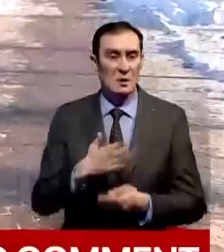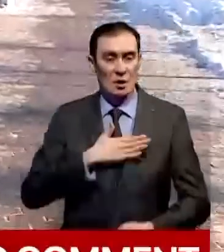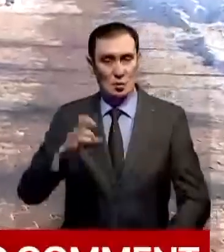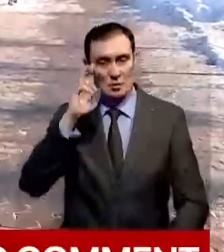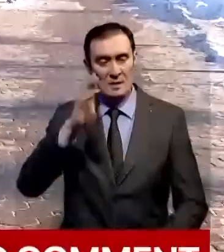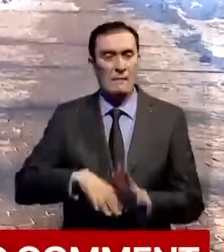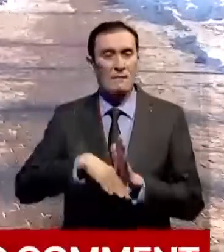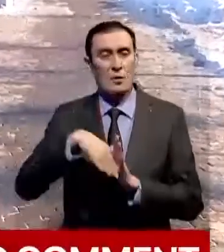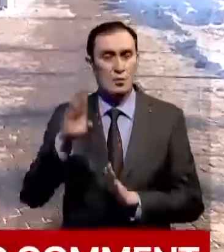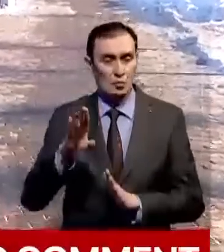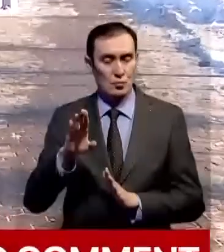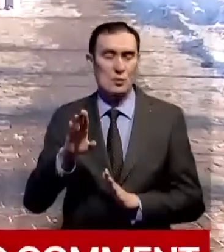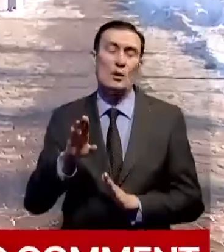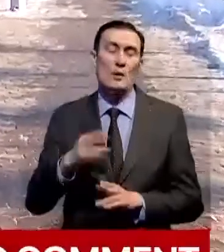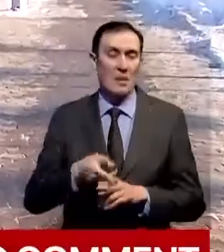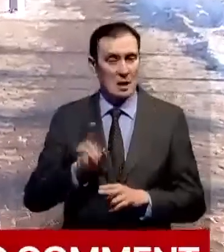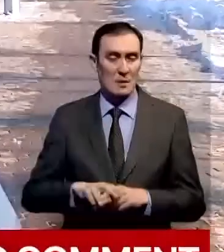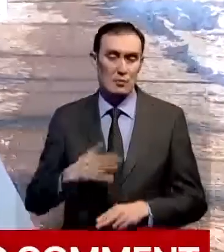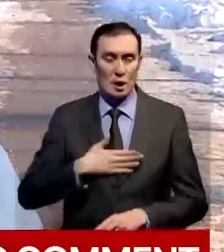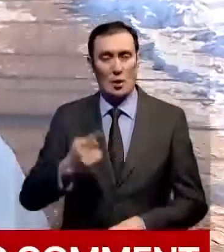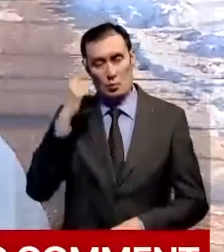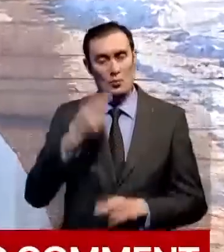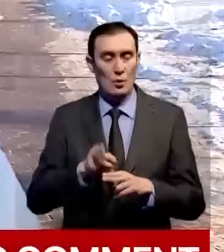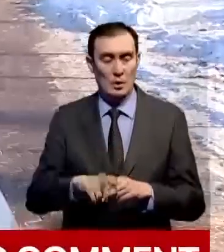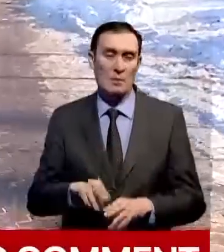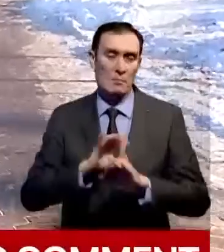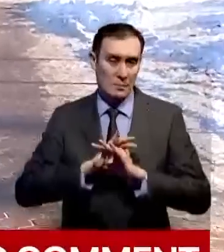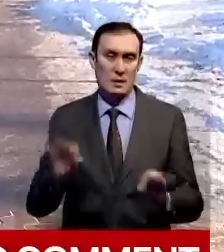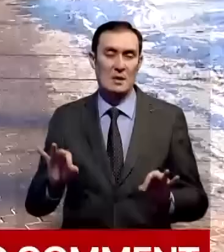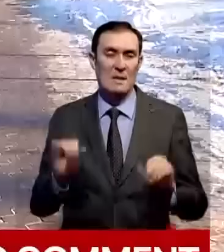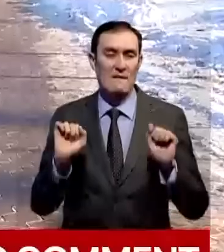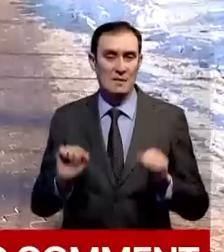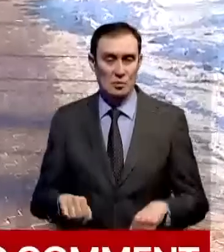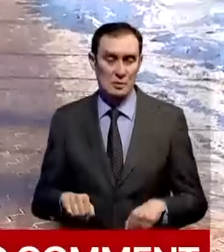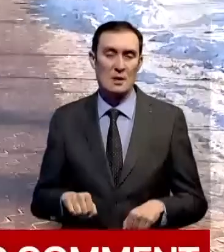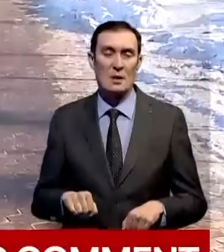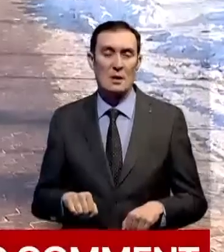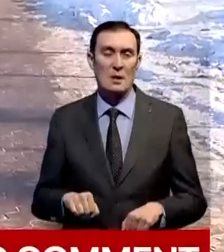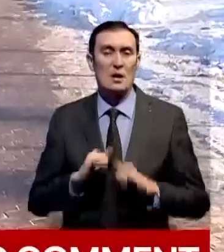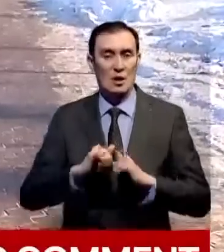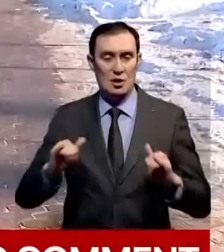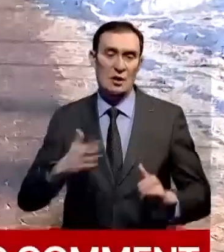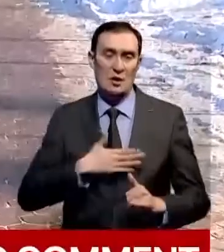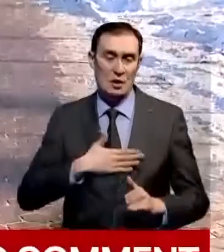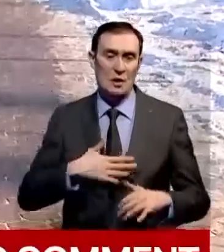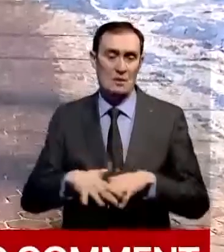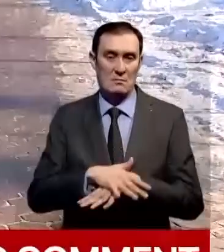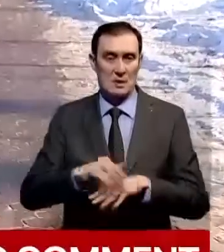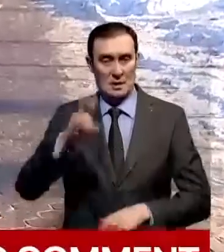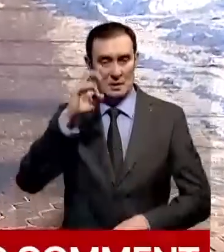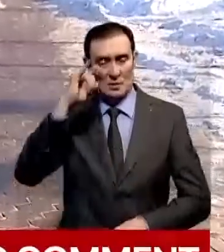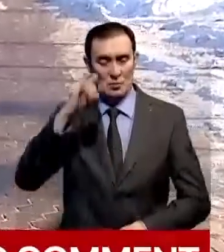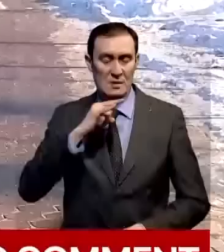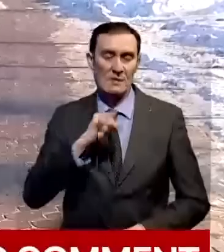в лучшую сторону. Поэтому я думаю, это очень прекрасная возможность расширить наш Казахстан